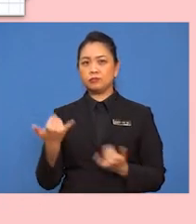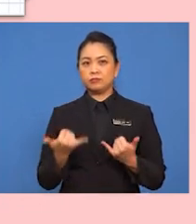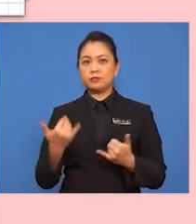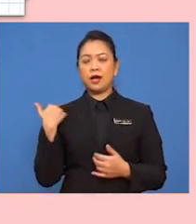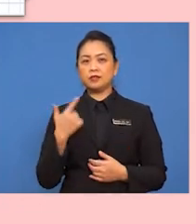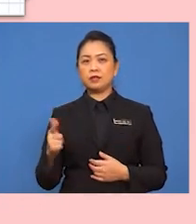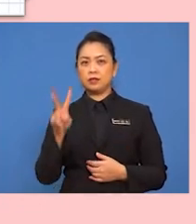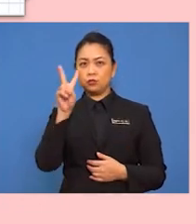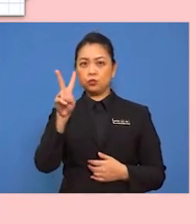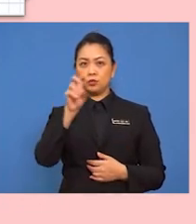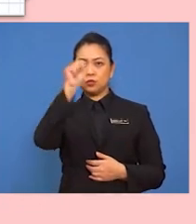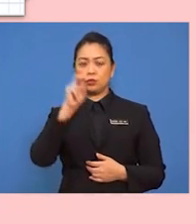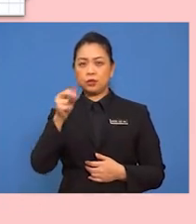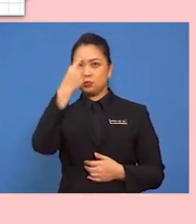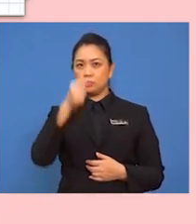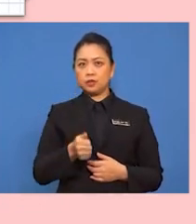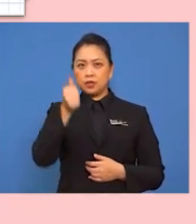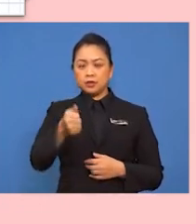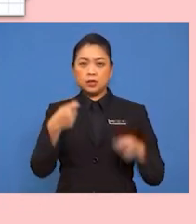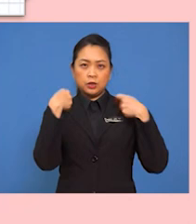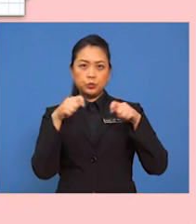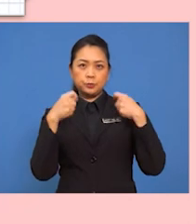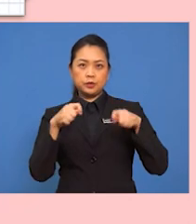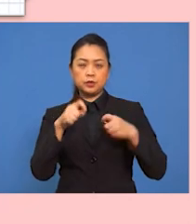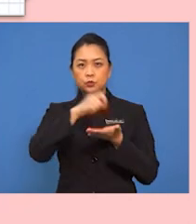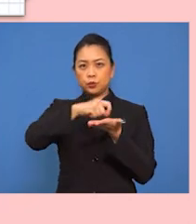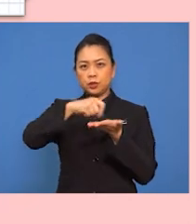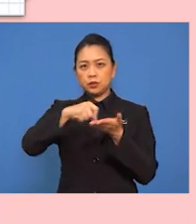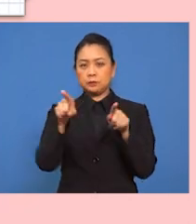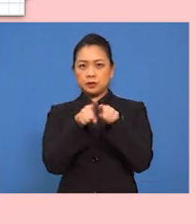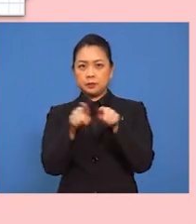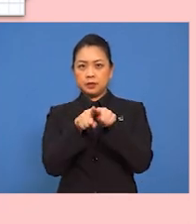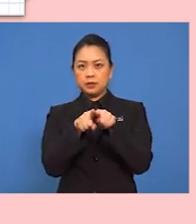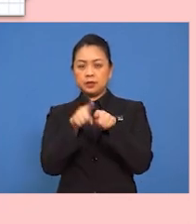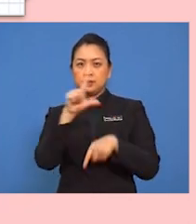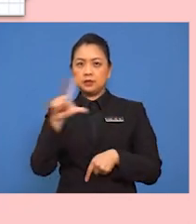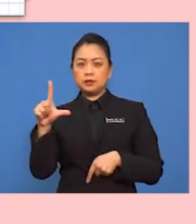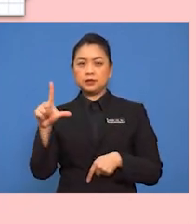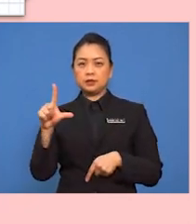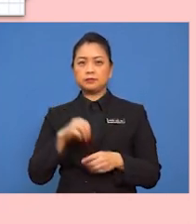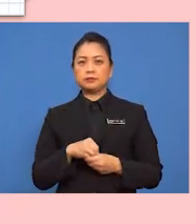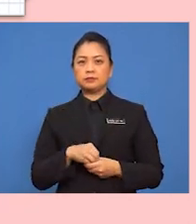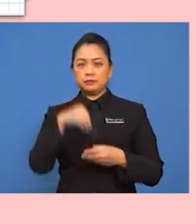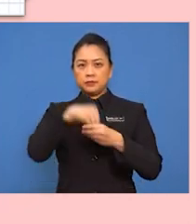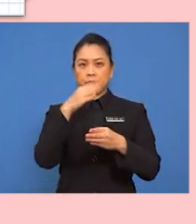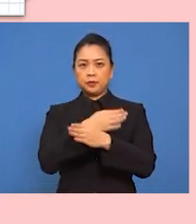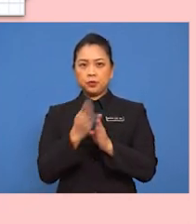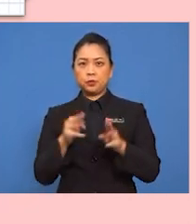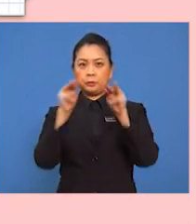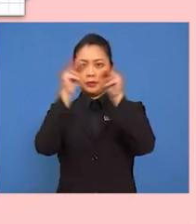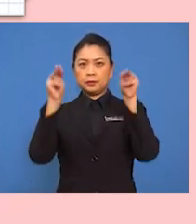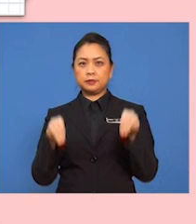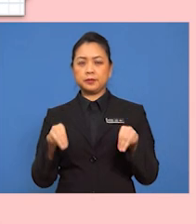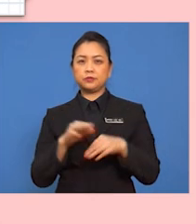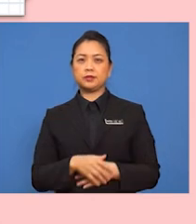2 soalan untuk anda cuba menulis persamaan linia serentak dalam bentuk